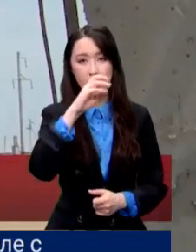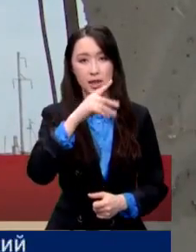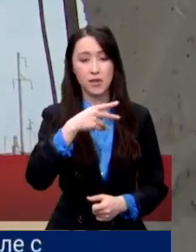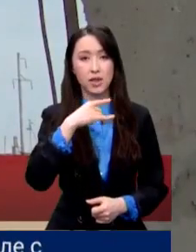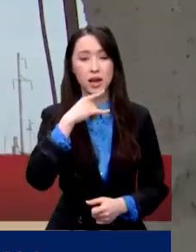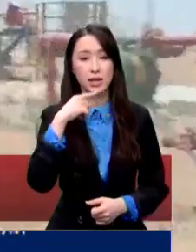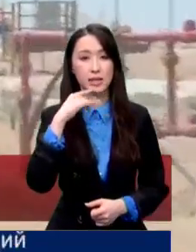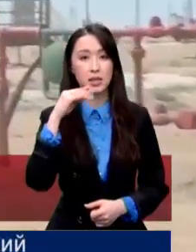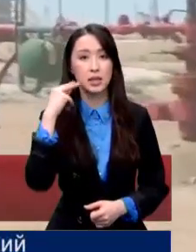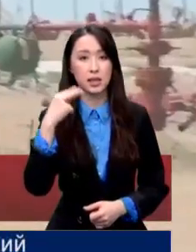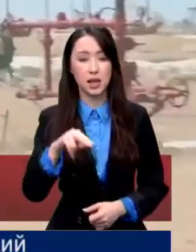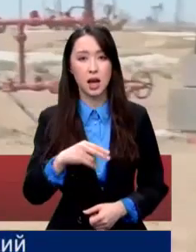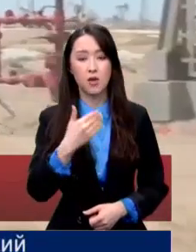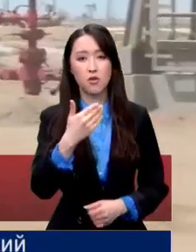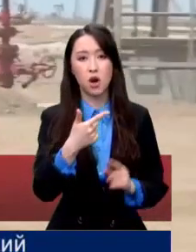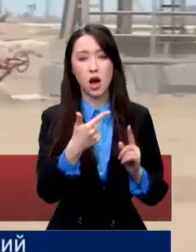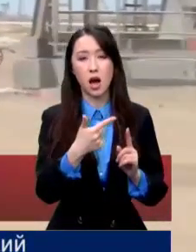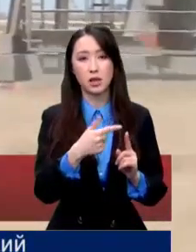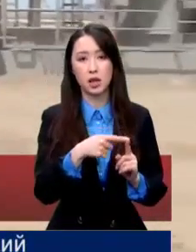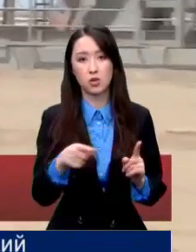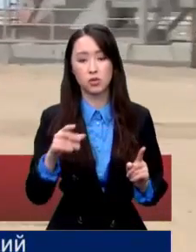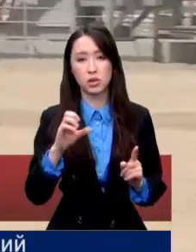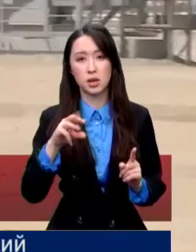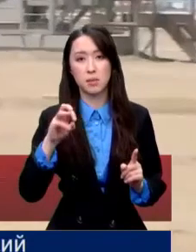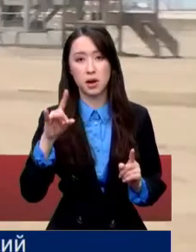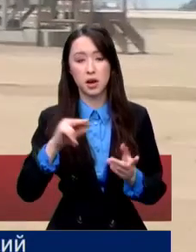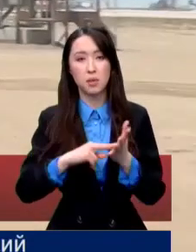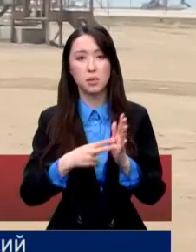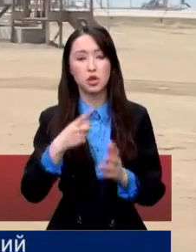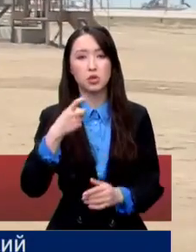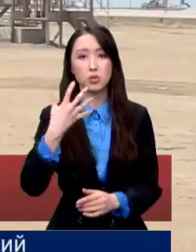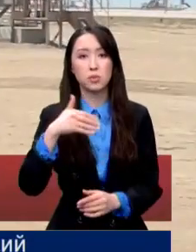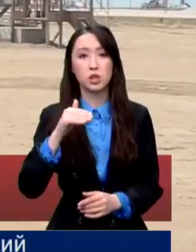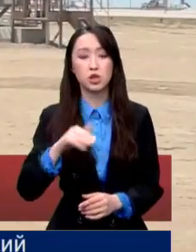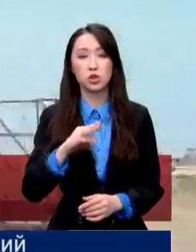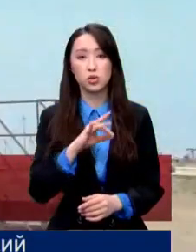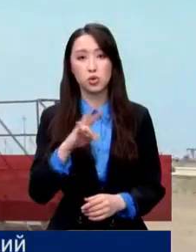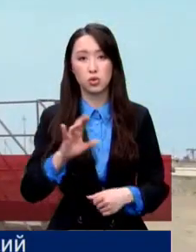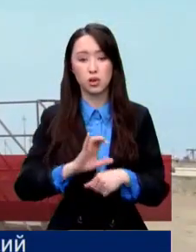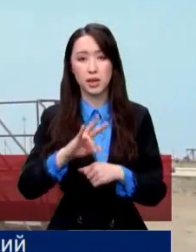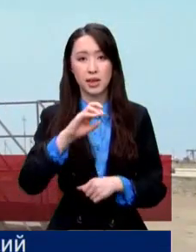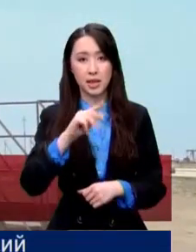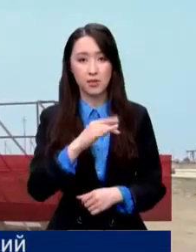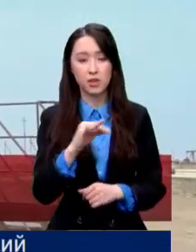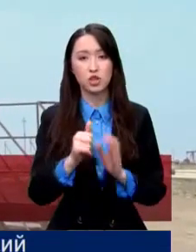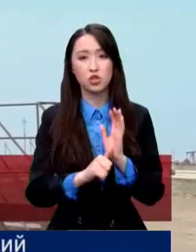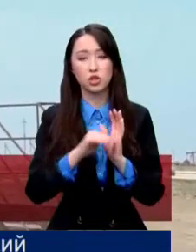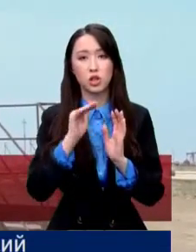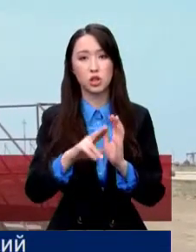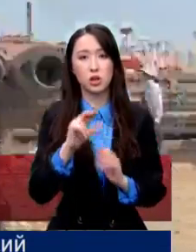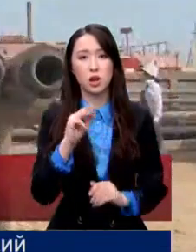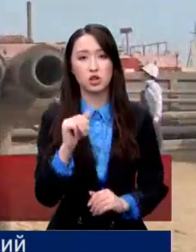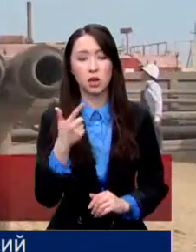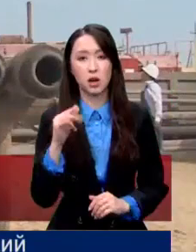по участку от Атырау-Самара, планирует экспортировать почти 155 тонн карачаганакской нефти и 60 тысяч тонн